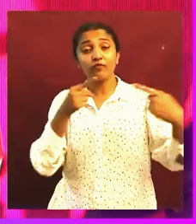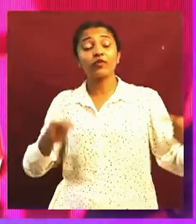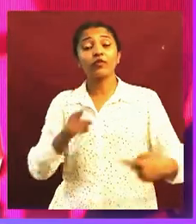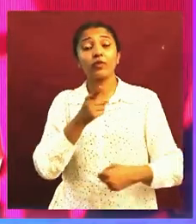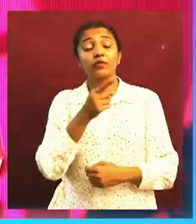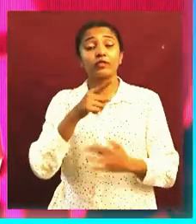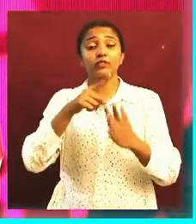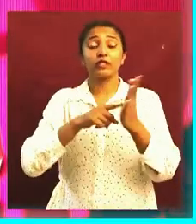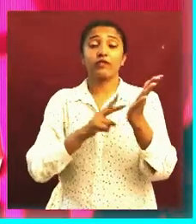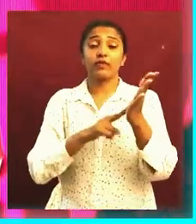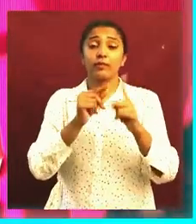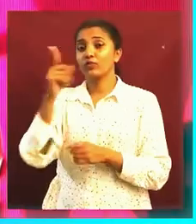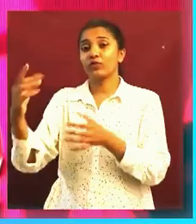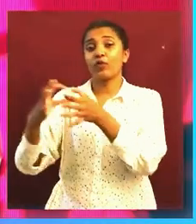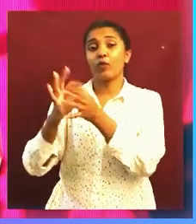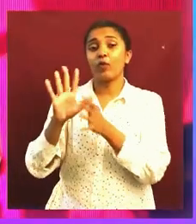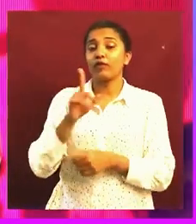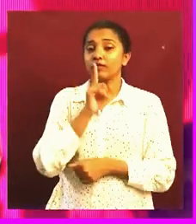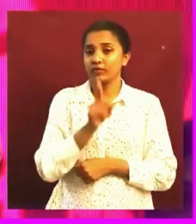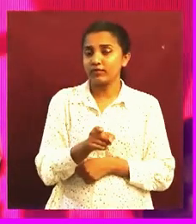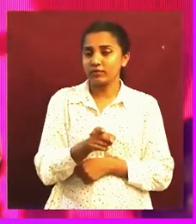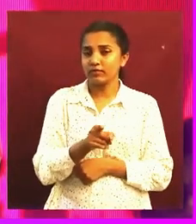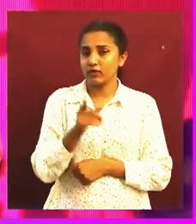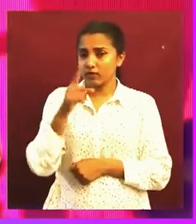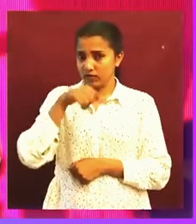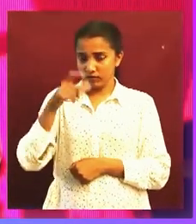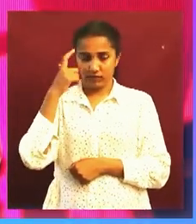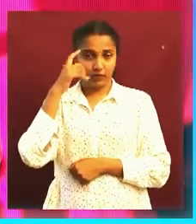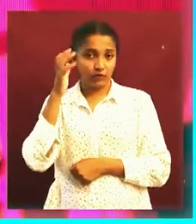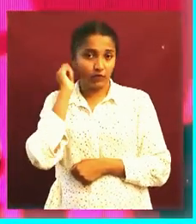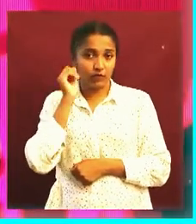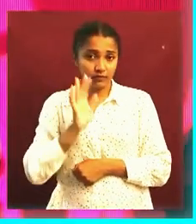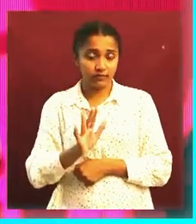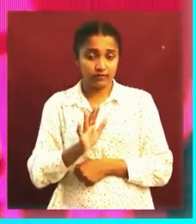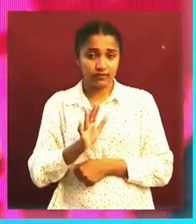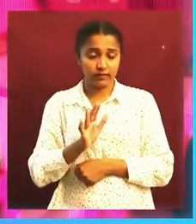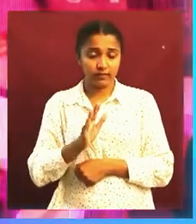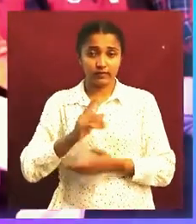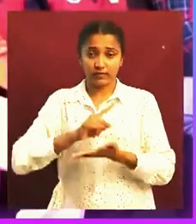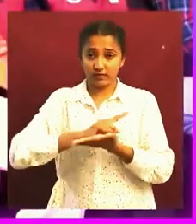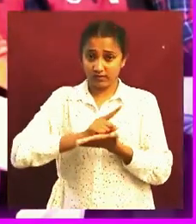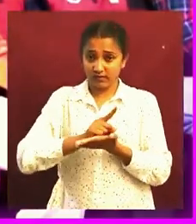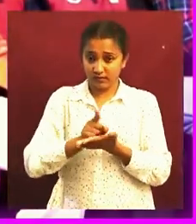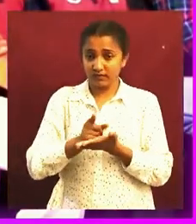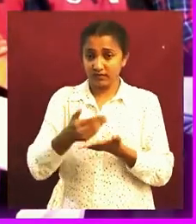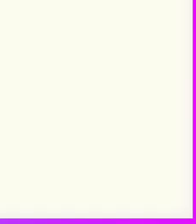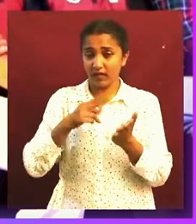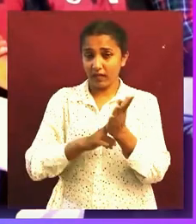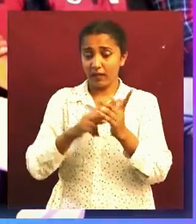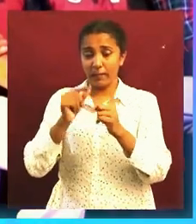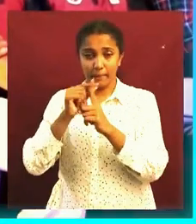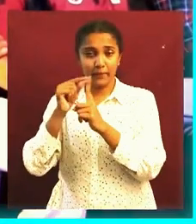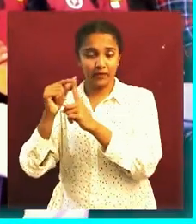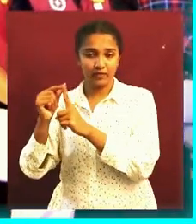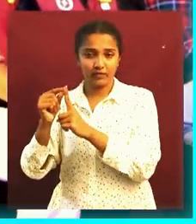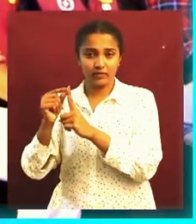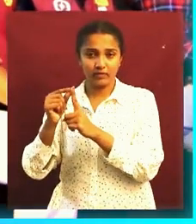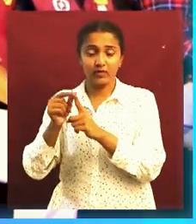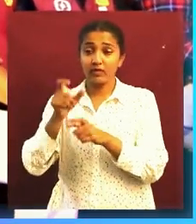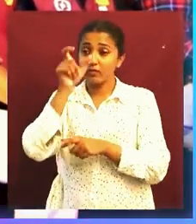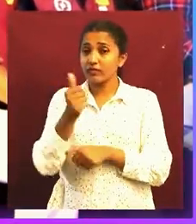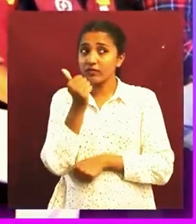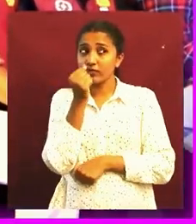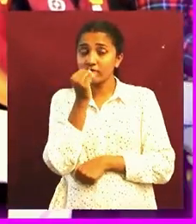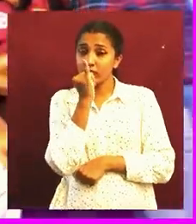காவட யாயிது ரணில் விக்ரமசிங்க ஹரித மதக தியா கண்ண ஜாதிக ஜனபல வேகியனு ஜனதாவகே சதுரா